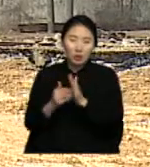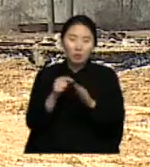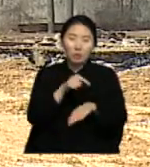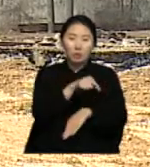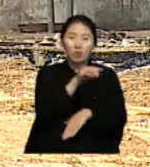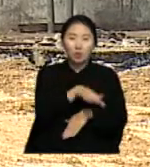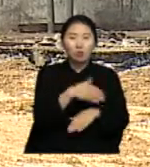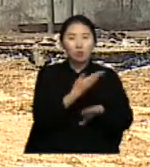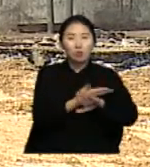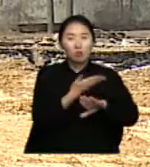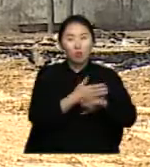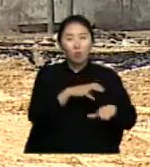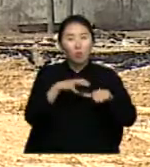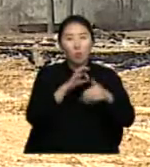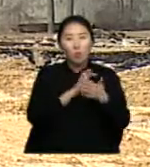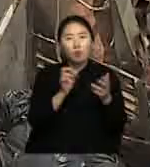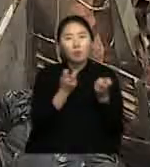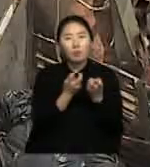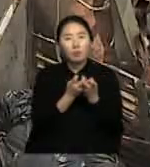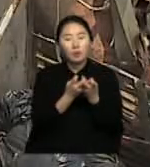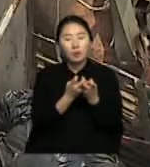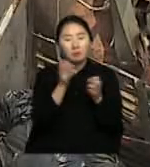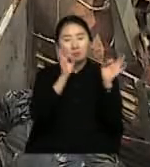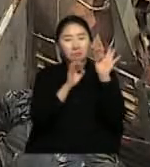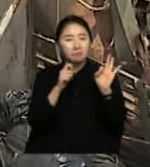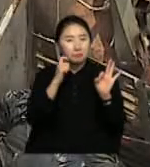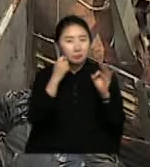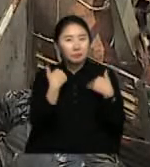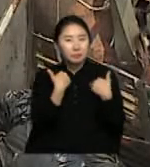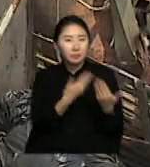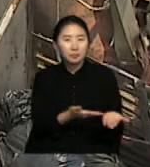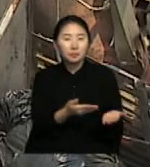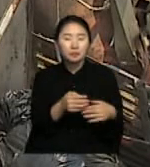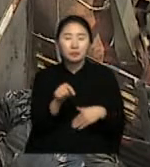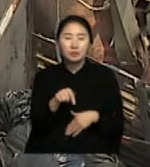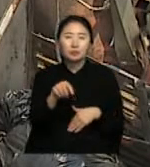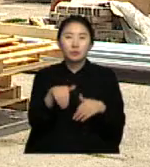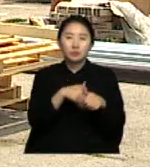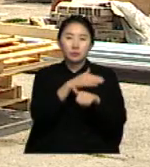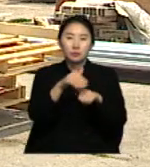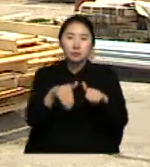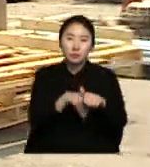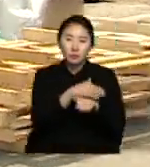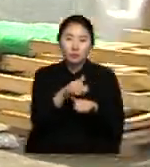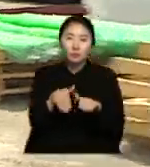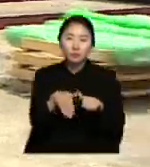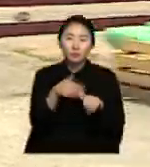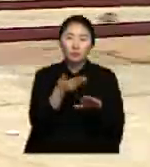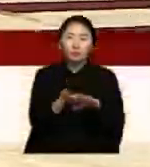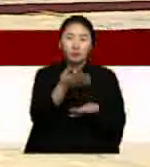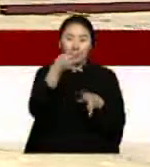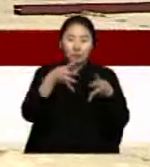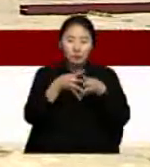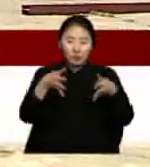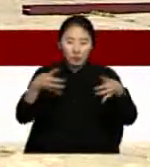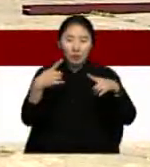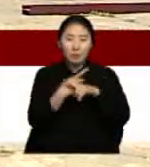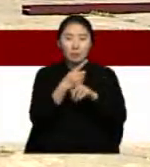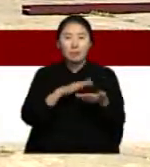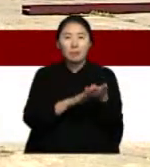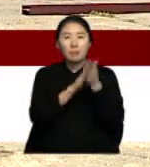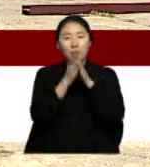부지는 별다른 활용 방안을 찾지 못하고 있는 상태였습니다. 이런 고덕동 차고지가 주상복합단지로